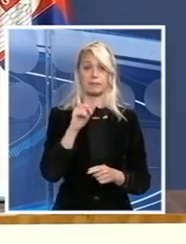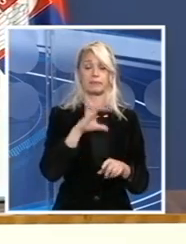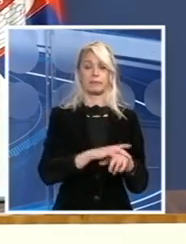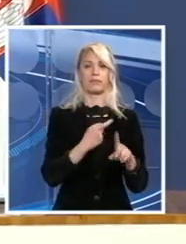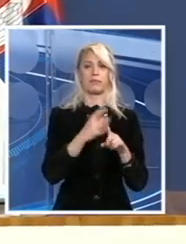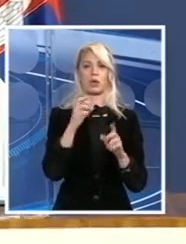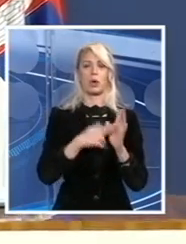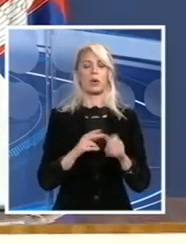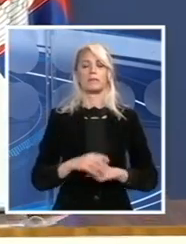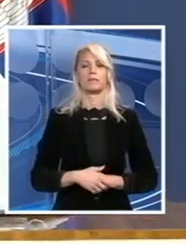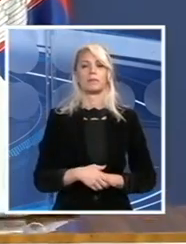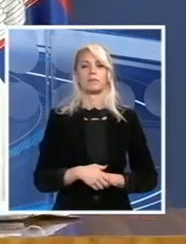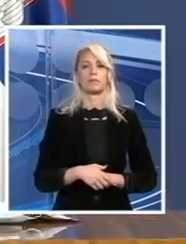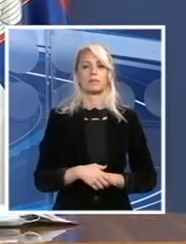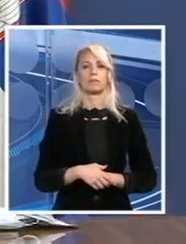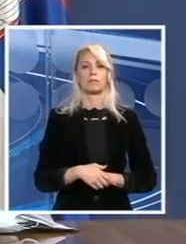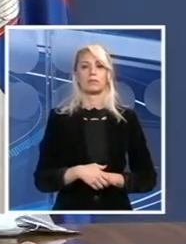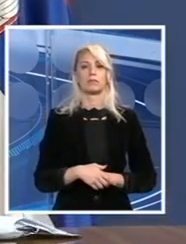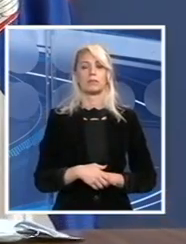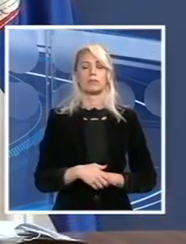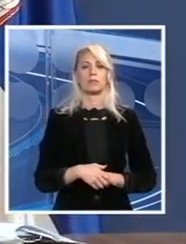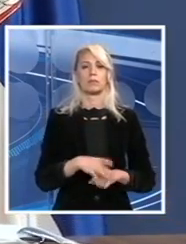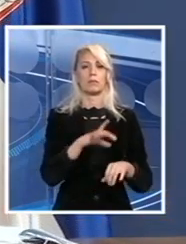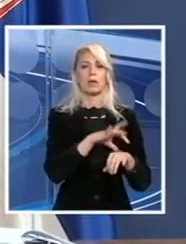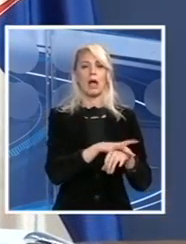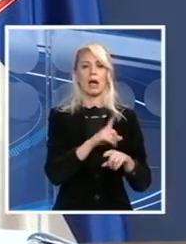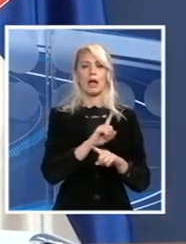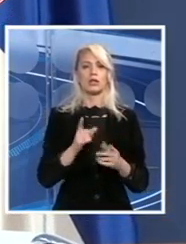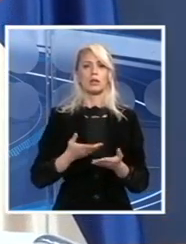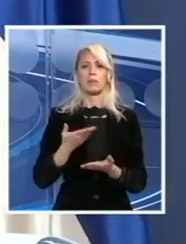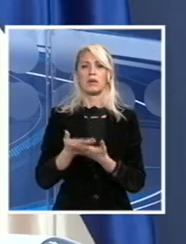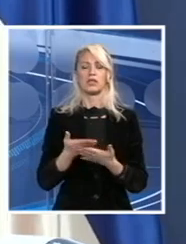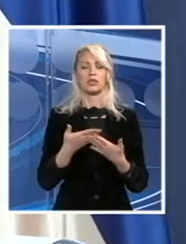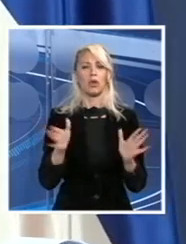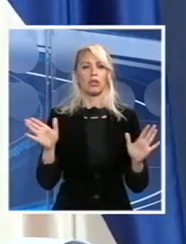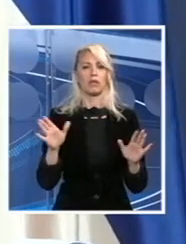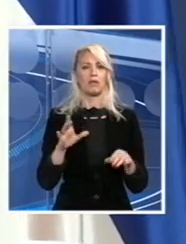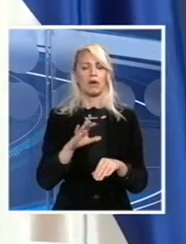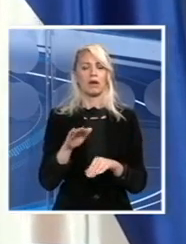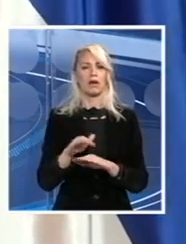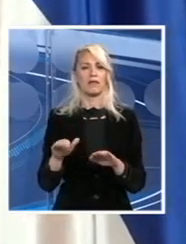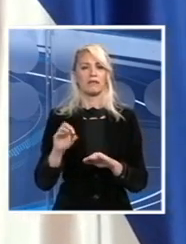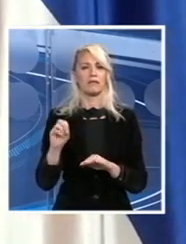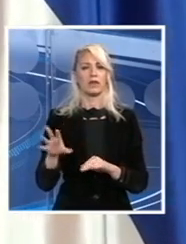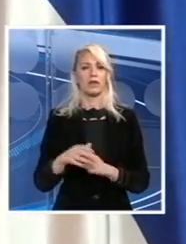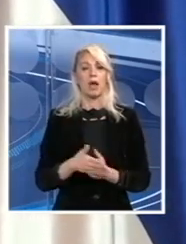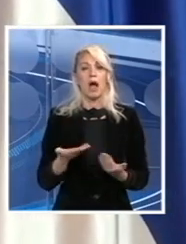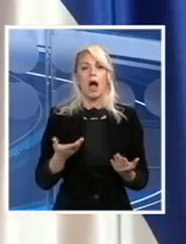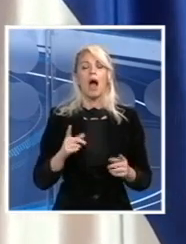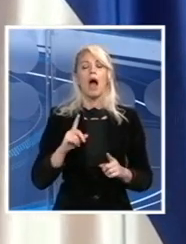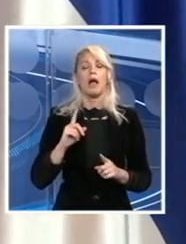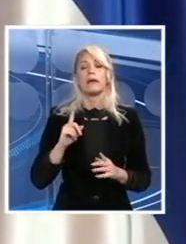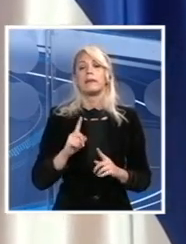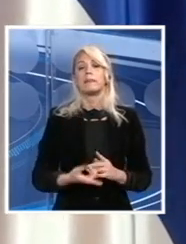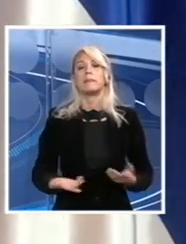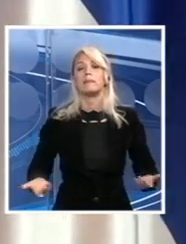Dakle, struka neće predložiti otvaranje vrtića, niti je ikada predložila. Ali to je viša sila. Jednostavno,